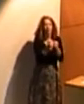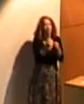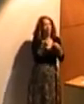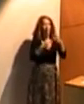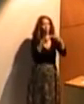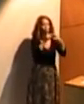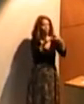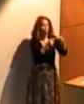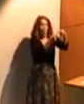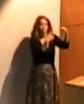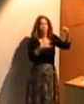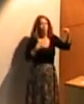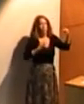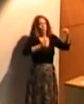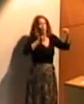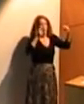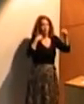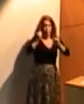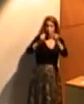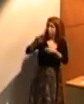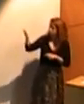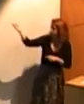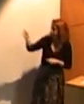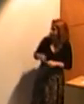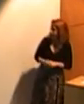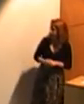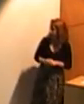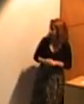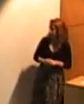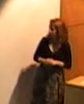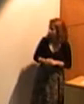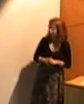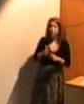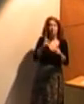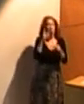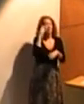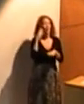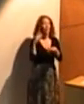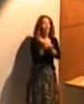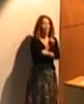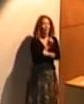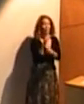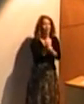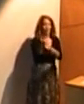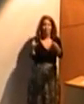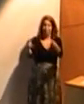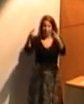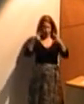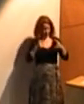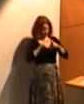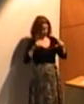la plus intéressante et variée regarder sur cette image voyez le concours ce qu'ils gagnent gagne de lego